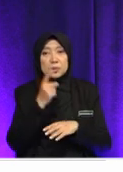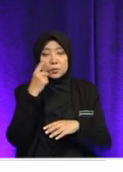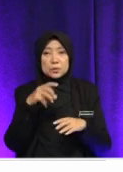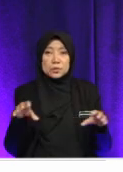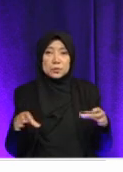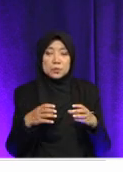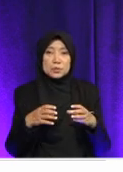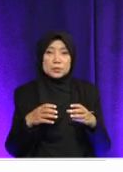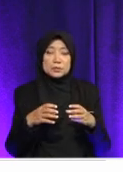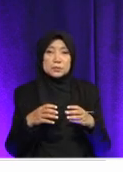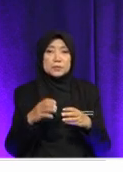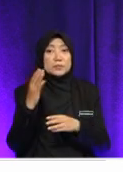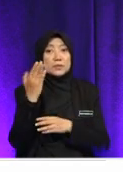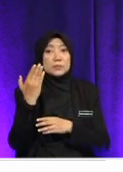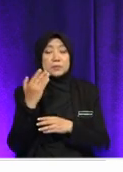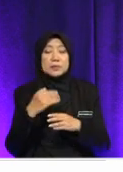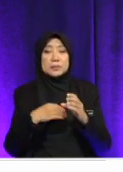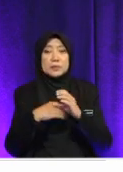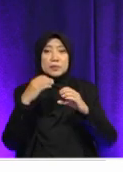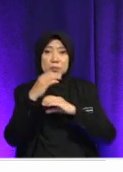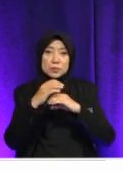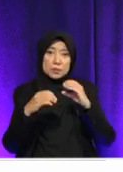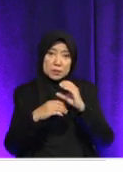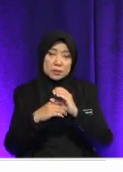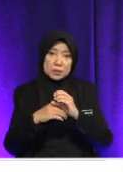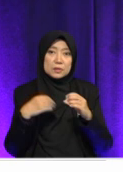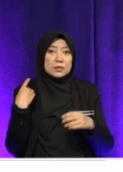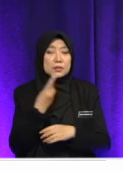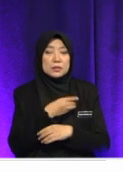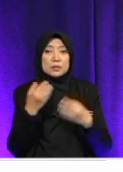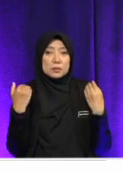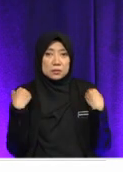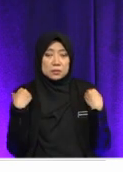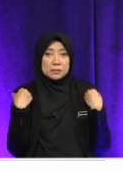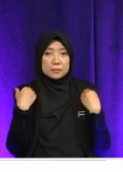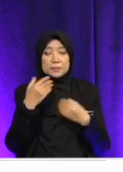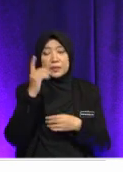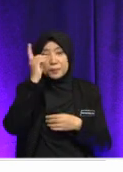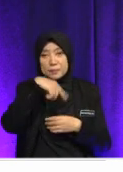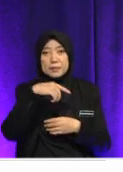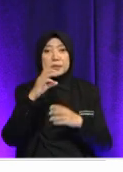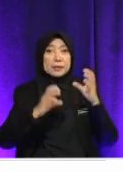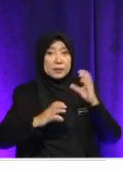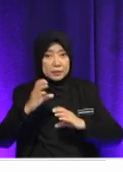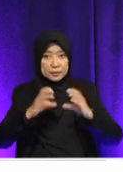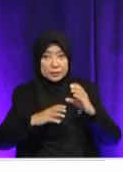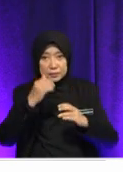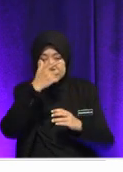cermin pada bangunan Oke dan juga kita ada cermin adapan kriteria